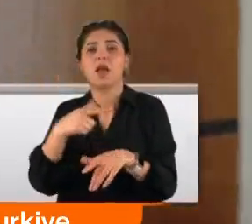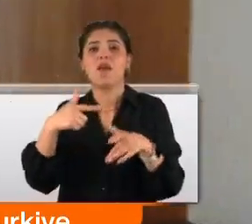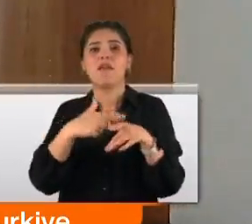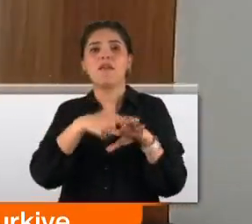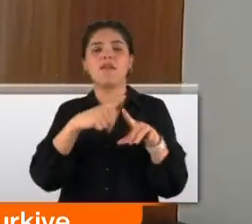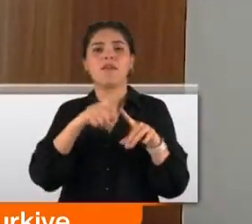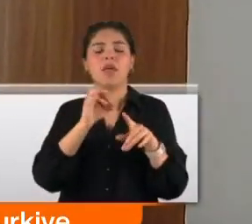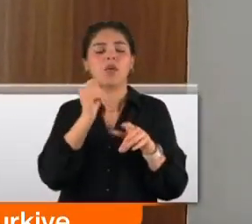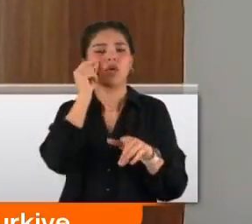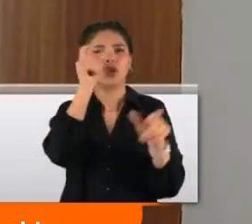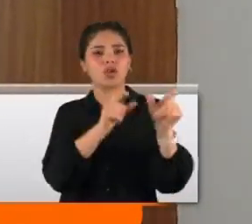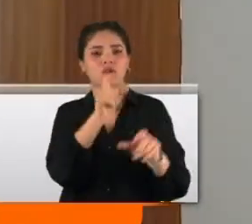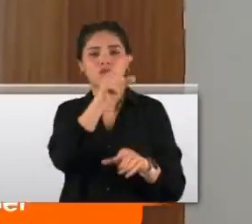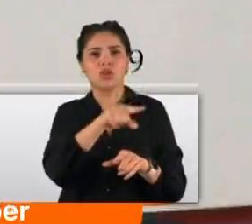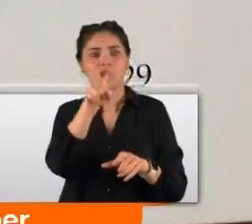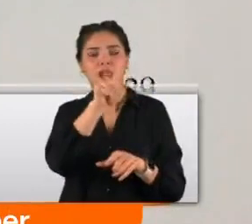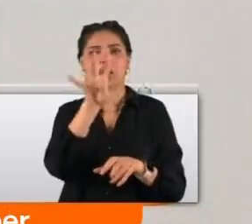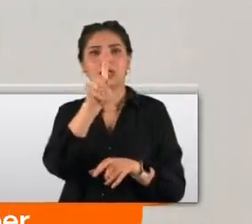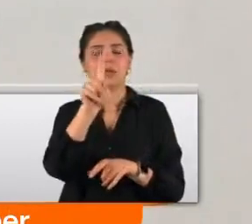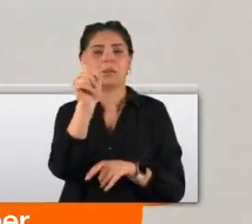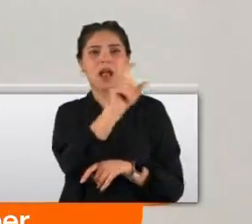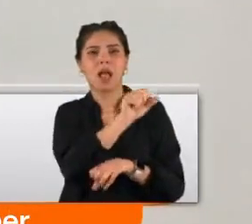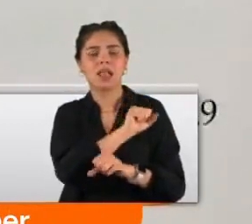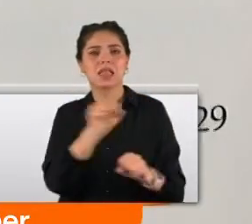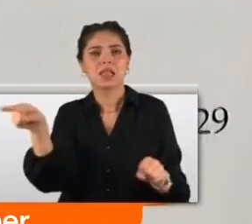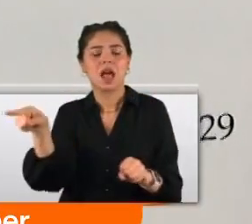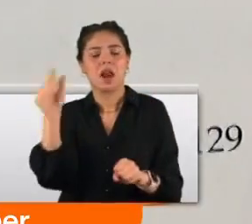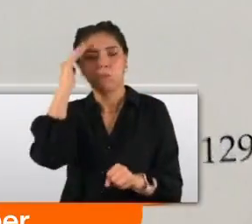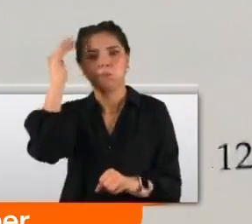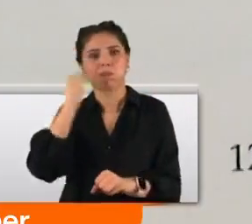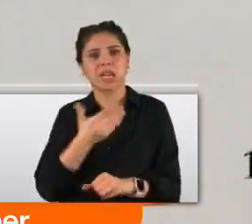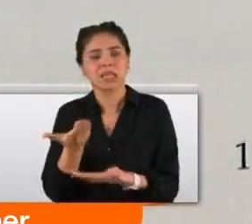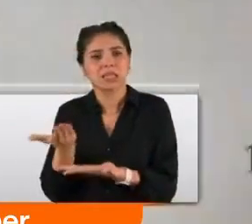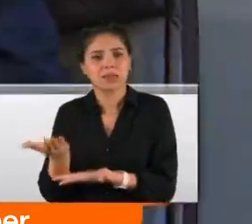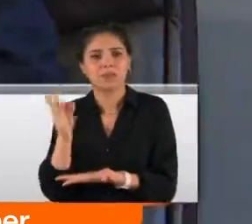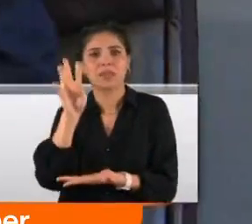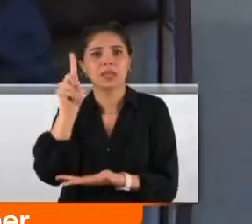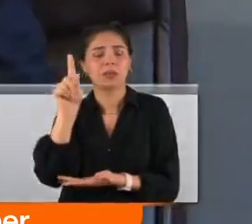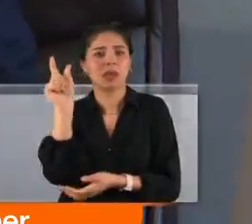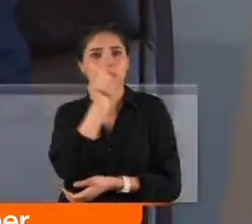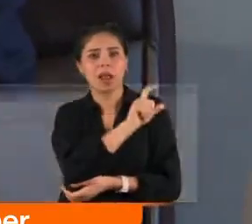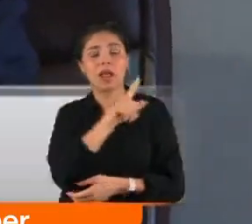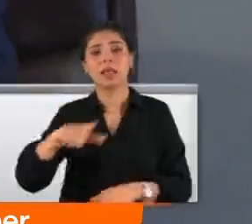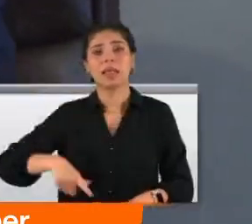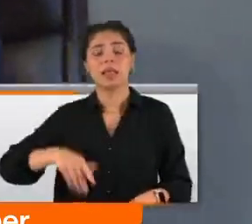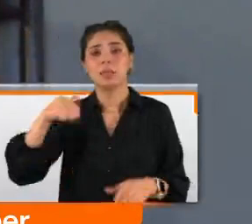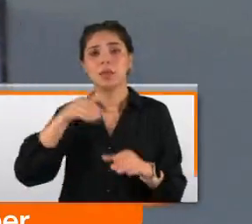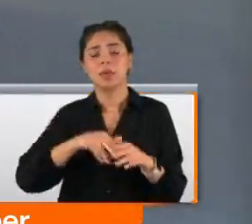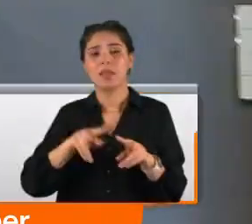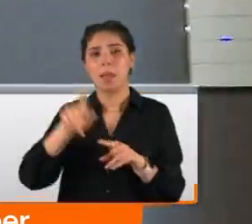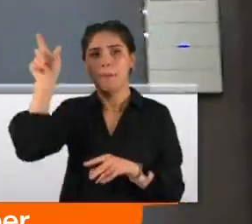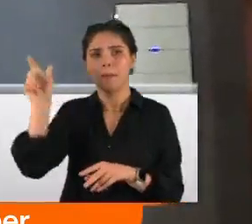Çelebi'nin hayatından tam 41 ayını çaldı. 61 saniyeye karşılık tam 41 ay. İzmir Milletvekili Mehmet Ali